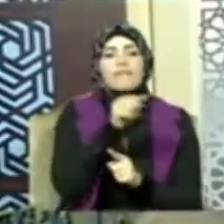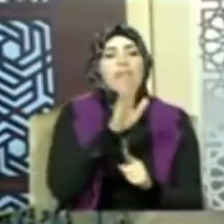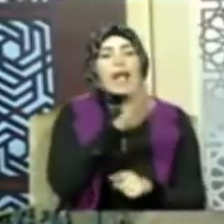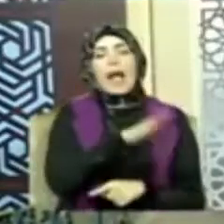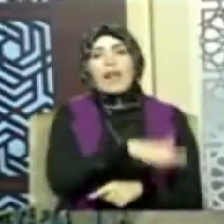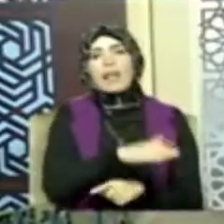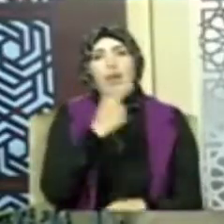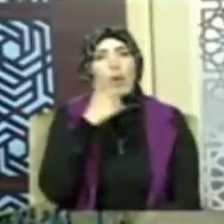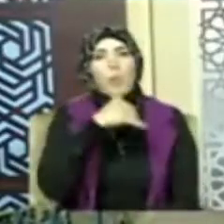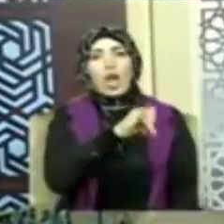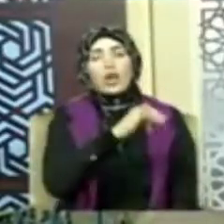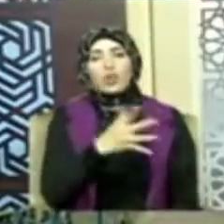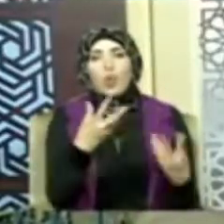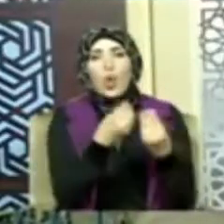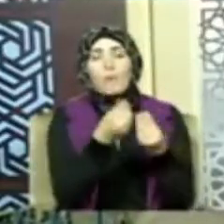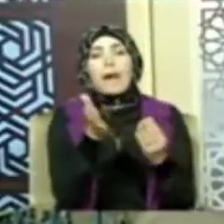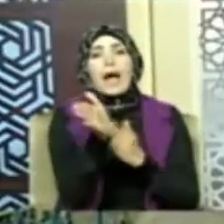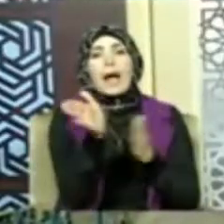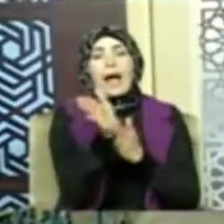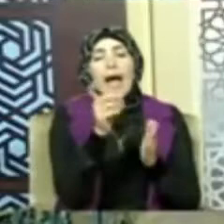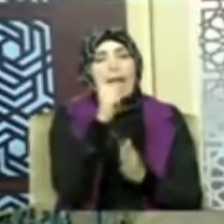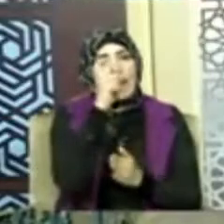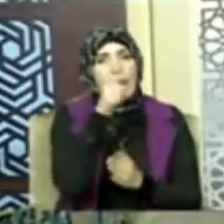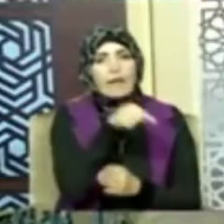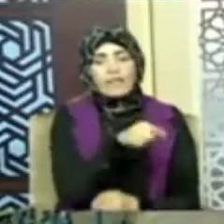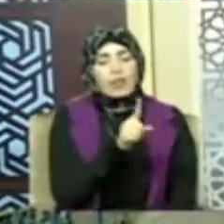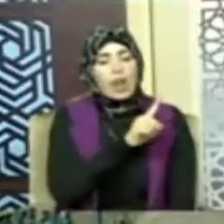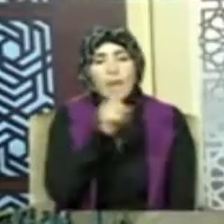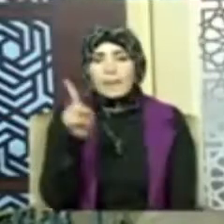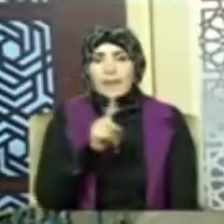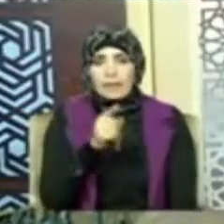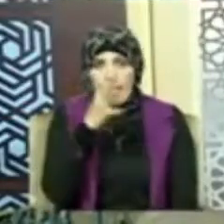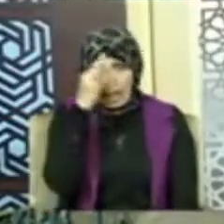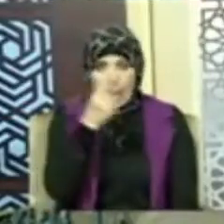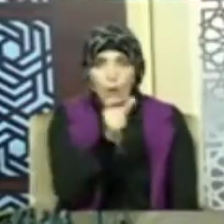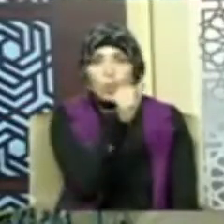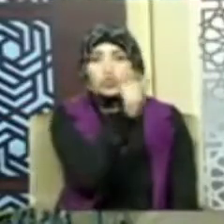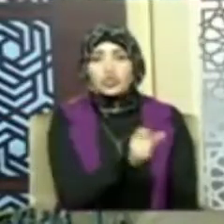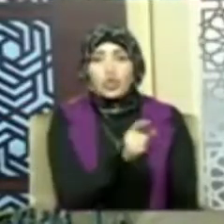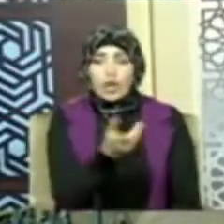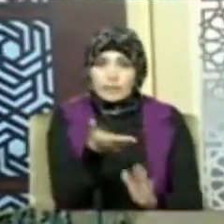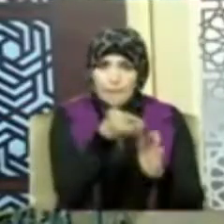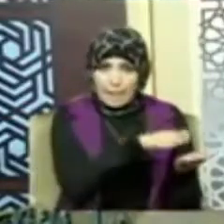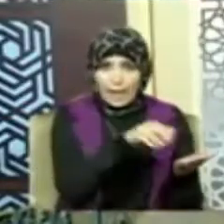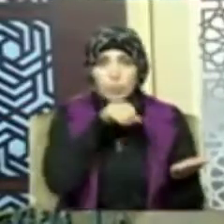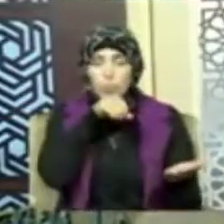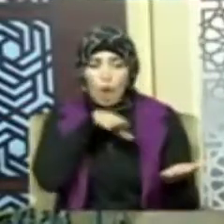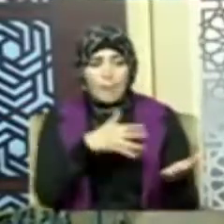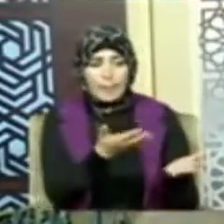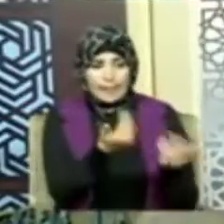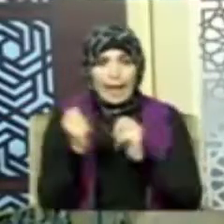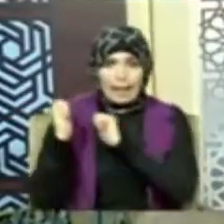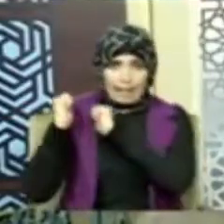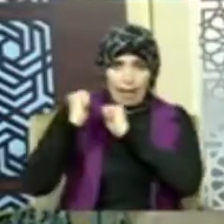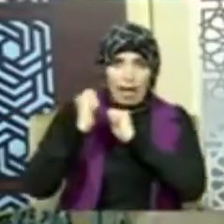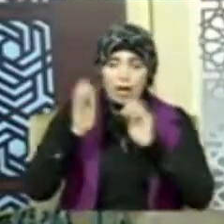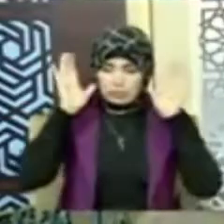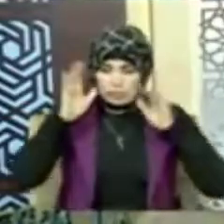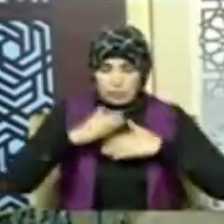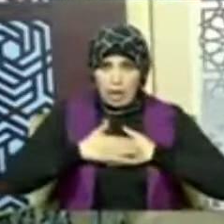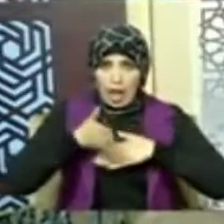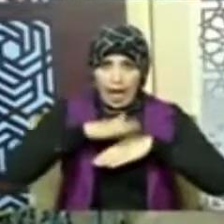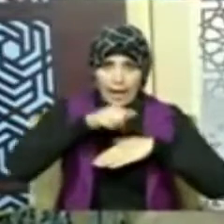مع الخالفين، ولا تصل على أحد منهم مات أبدا ولا تقم